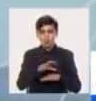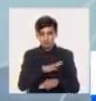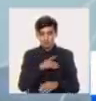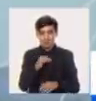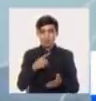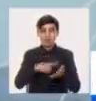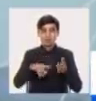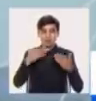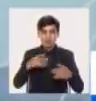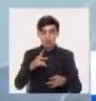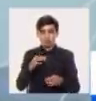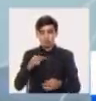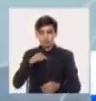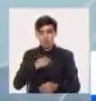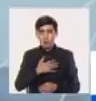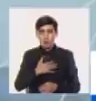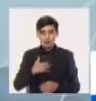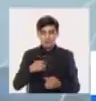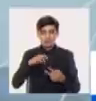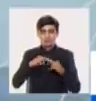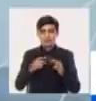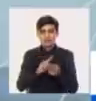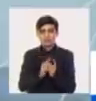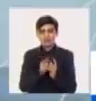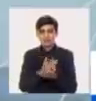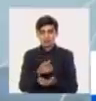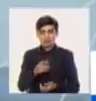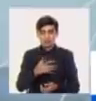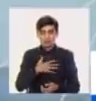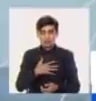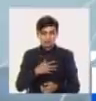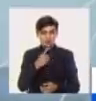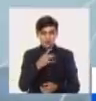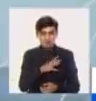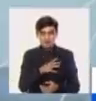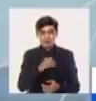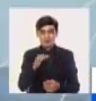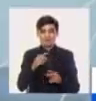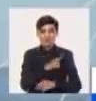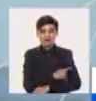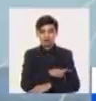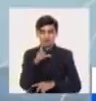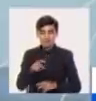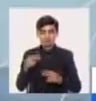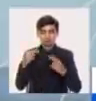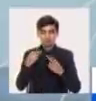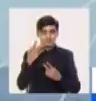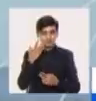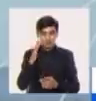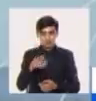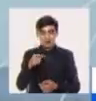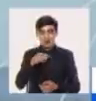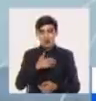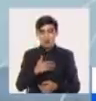көптеген өзгерістер болса, тыныс алу гимнастикасы дәрігердің бақылауымен өкпеде